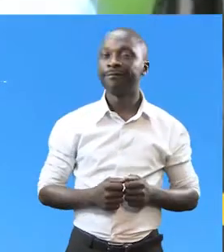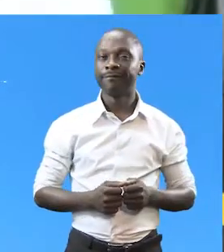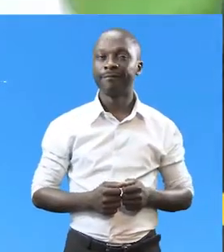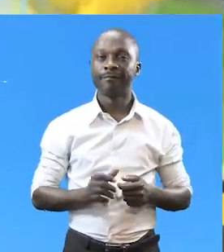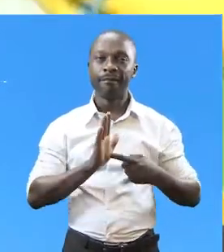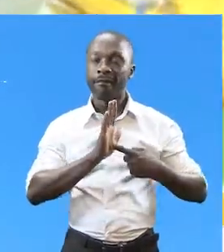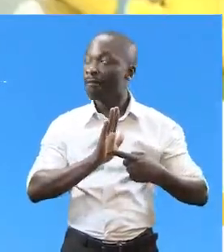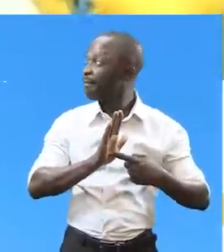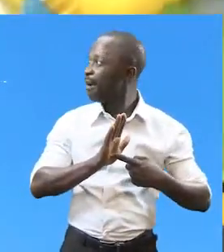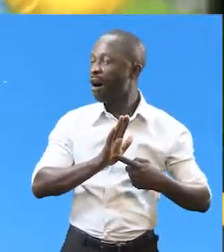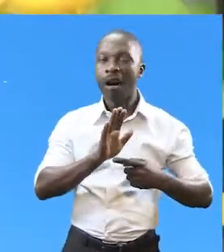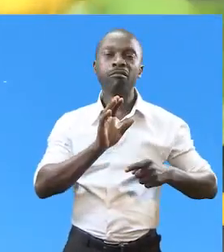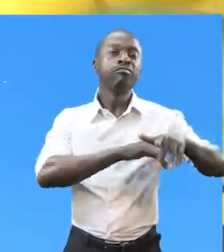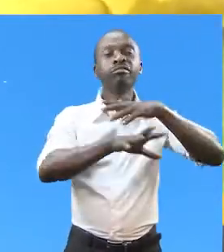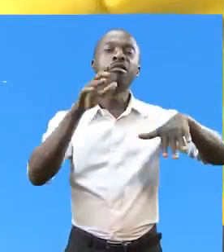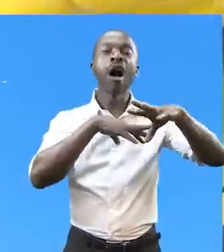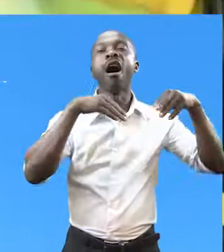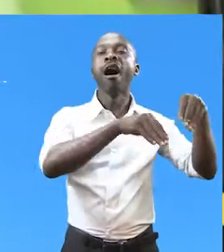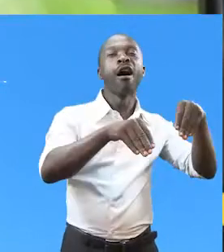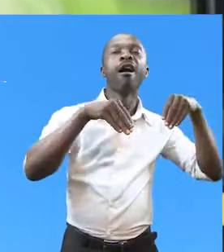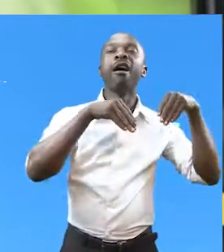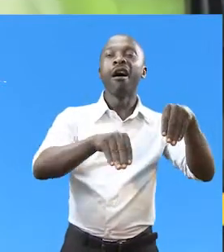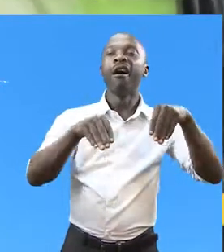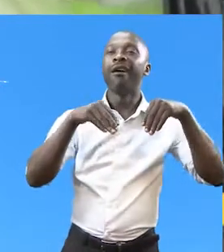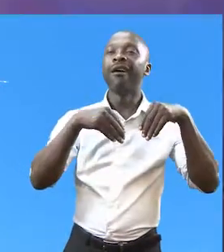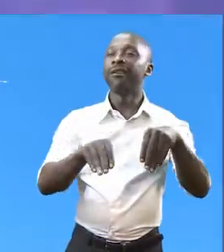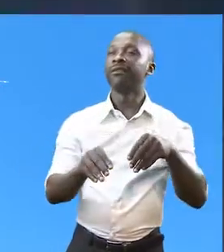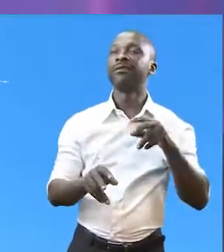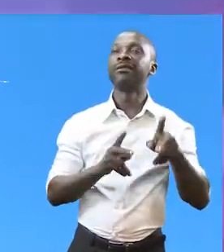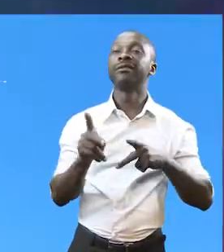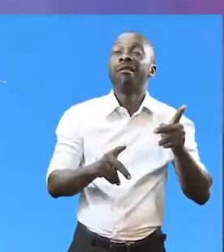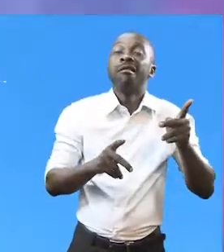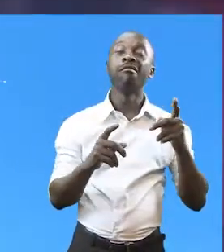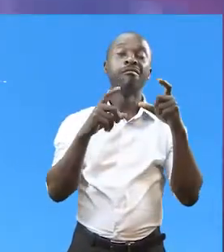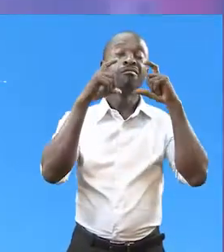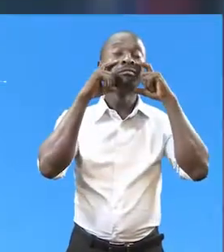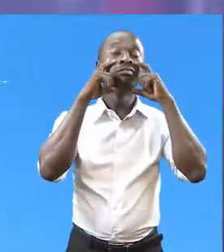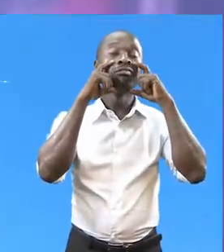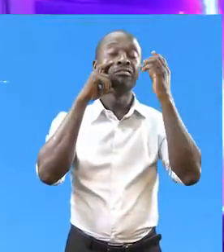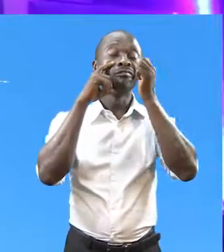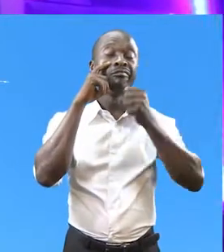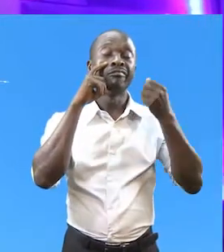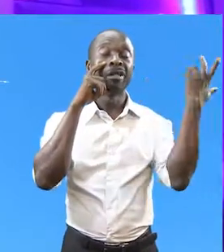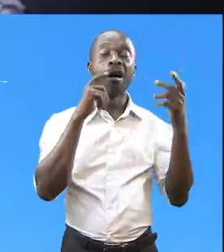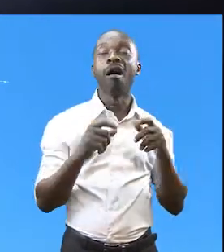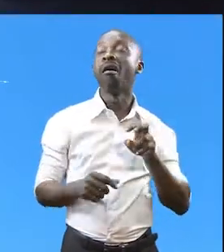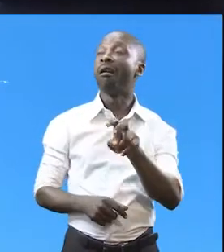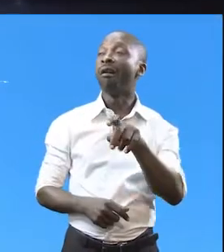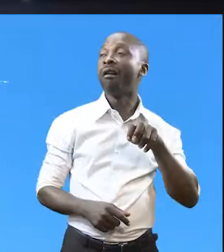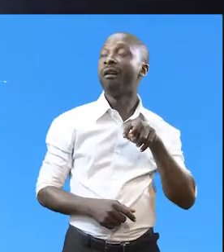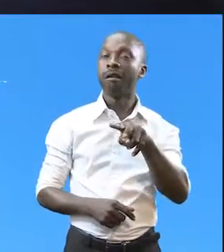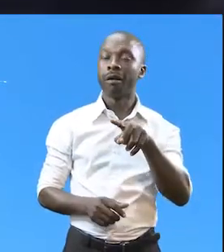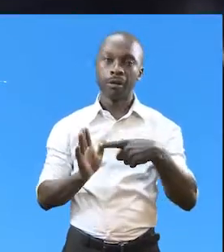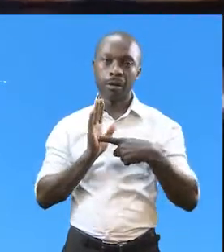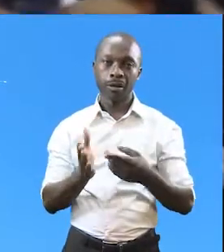malgré l'épidémie de la COVID-19. Rares sont les habitants qui portent les masques en public. Ici à Douala, dans la capitale économique